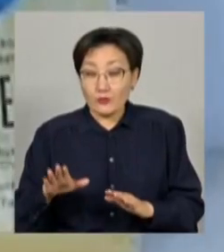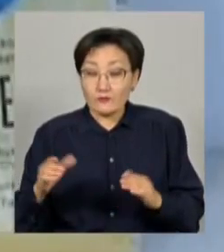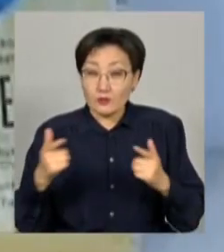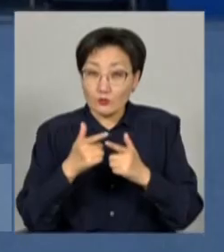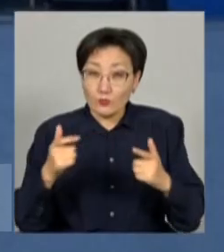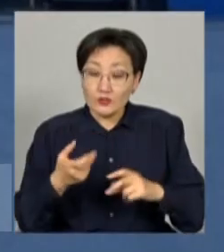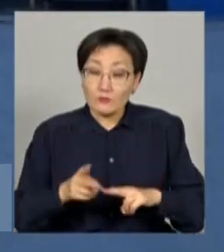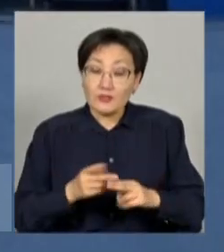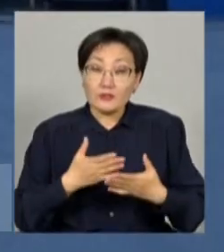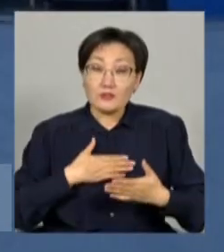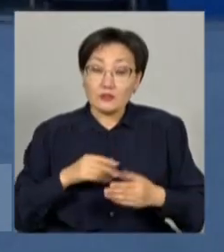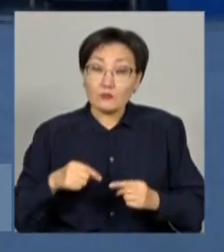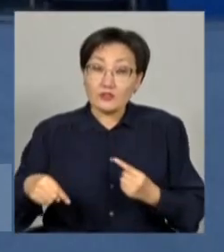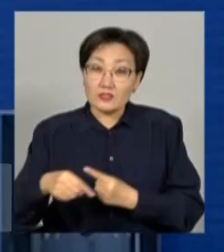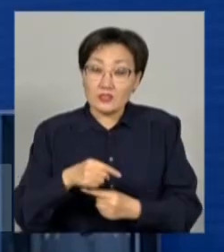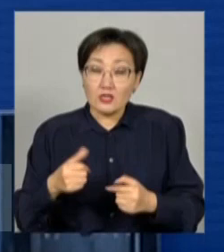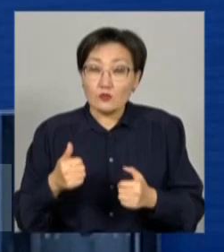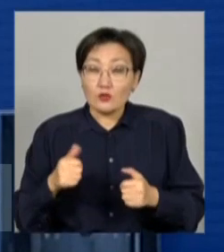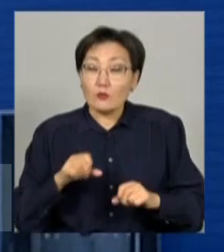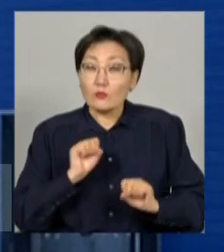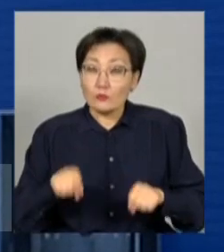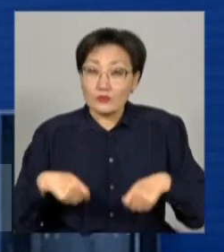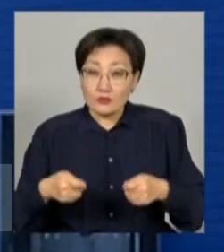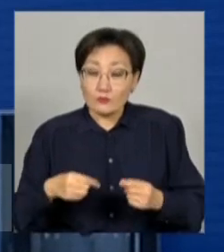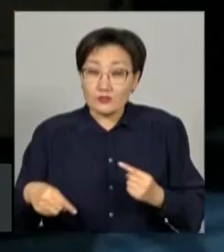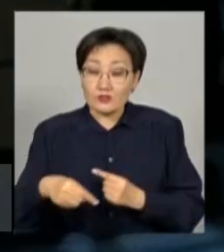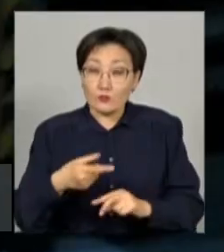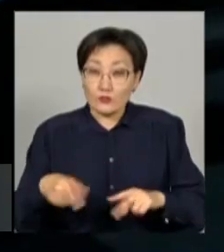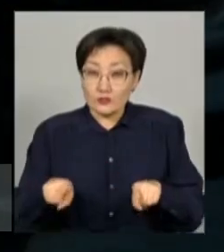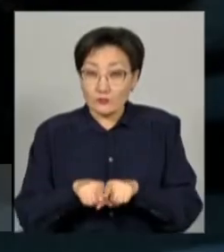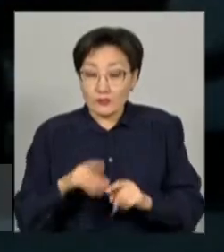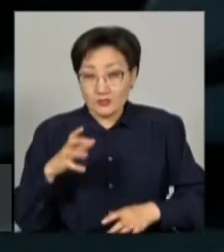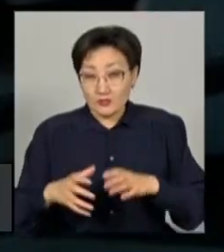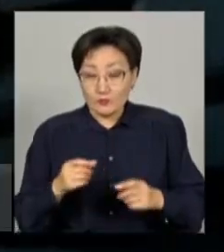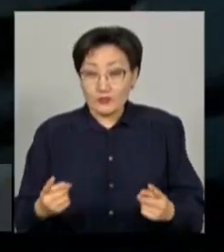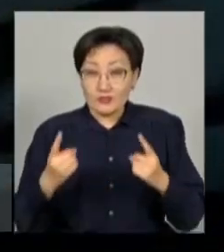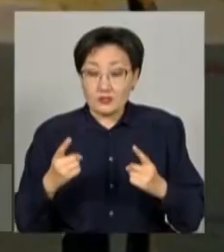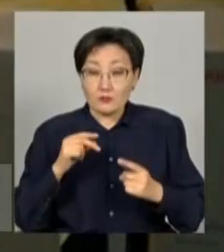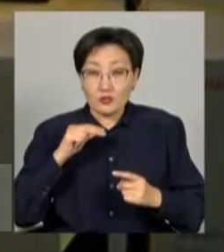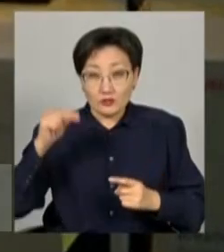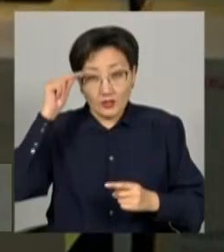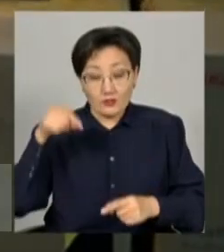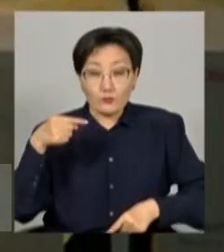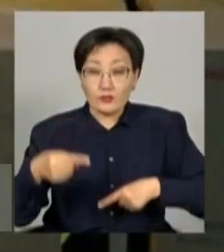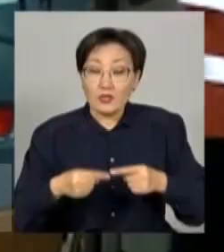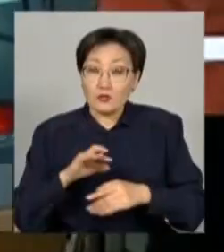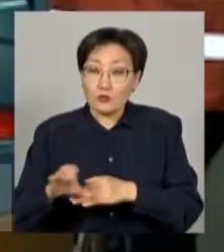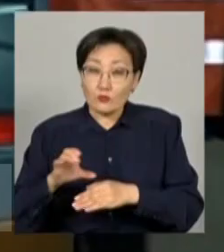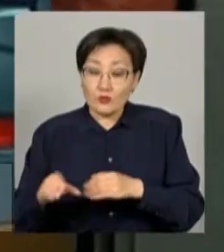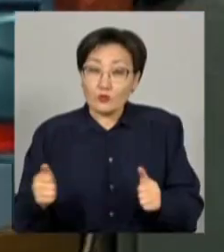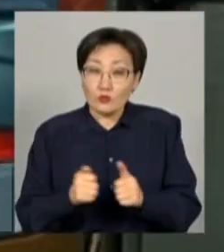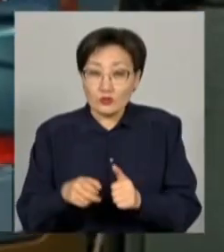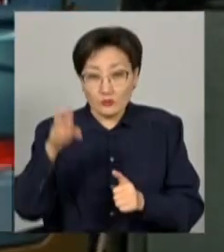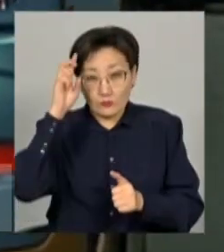Төребаевтың айтуынша, бұл біздің кәсіпкерлерге жақсы мүмкіндік. Бизнес иелері осылайша әлемдегі ең ірі дистрибьютер арқылы тауарларын